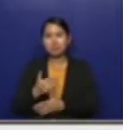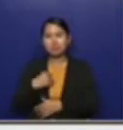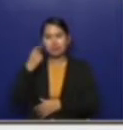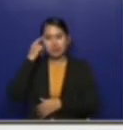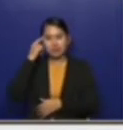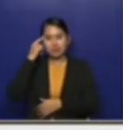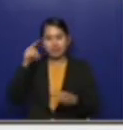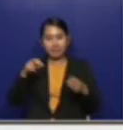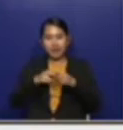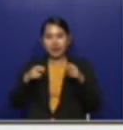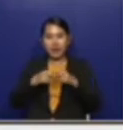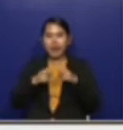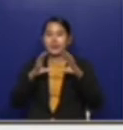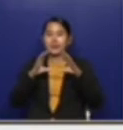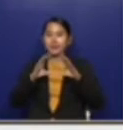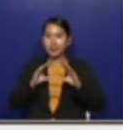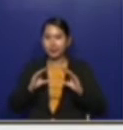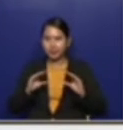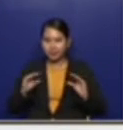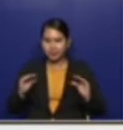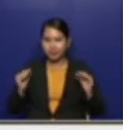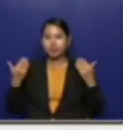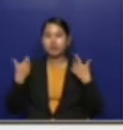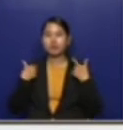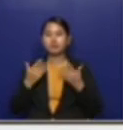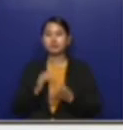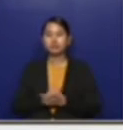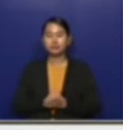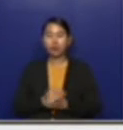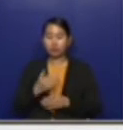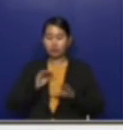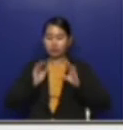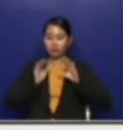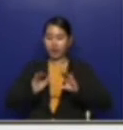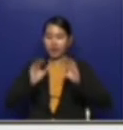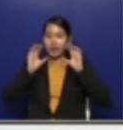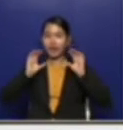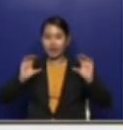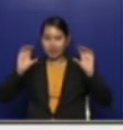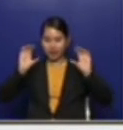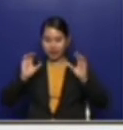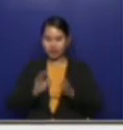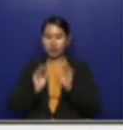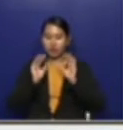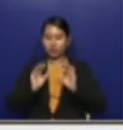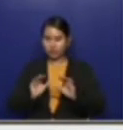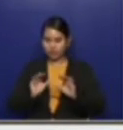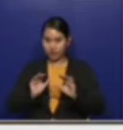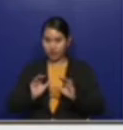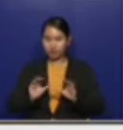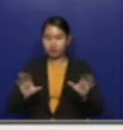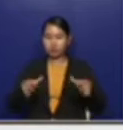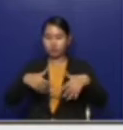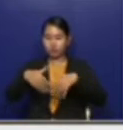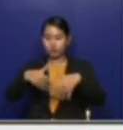การณ์ส่วนที่อยากจะฝากทั้งรัฐบาลและนิสิตนักศึกษาลูกหลานเยาวช